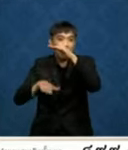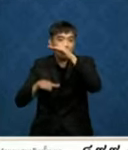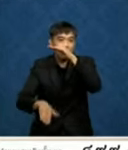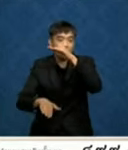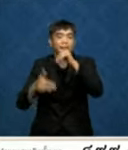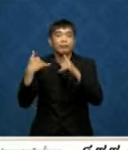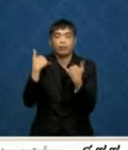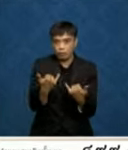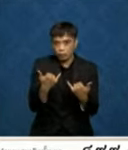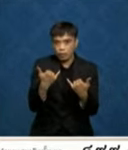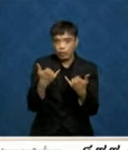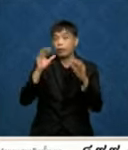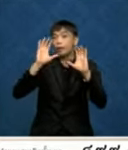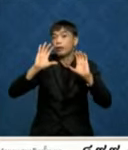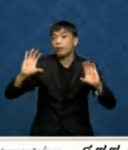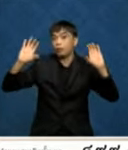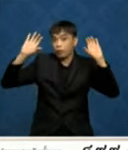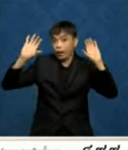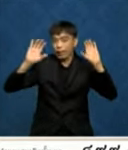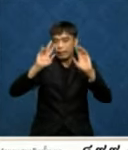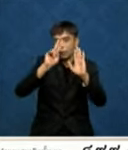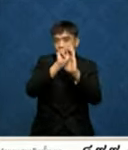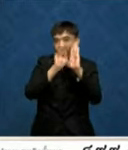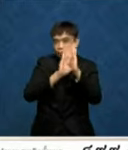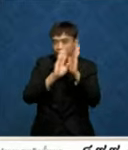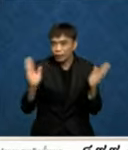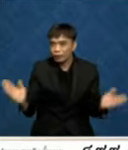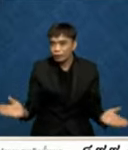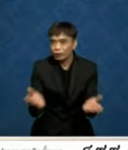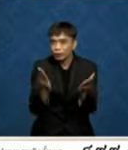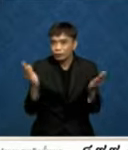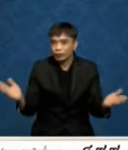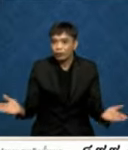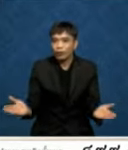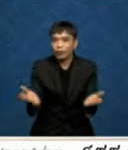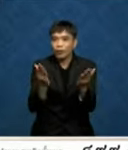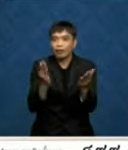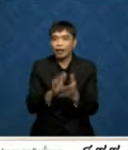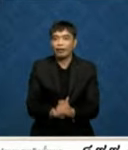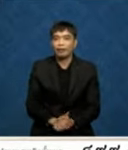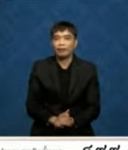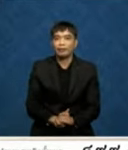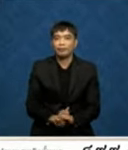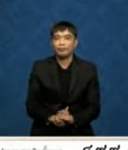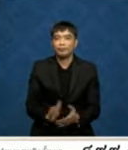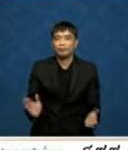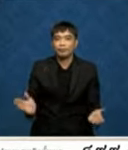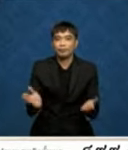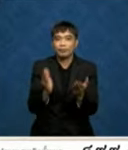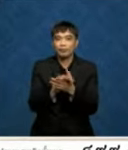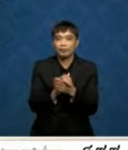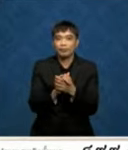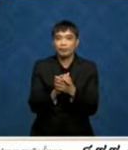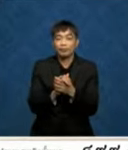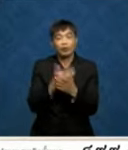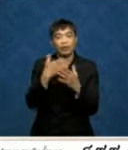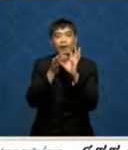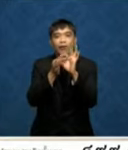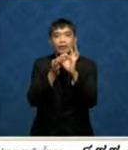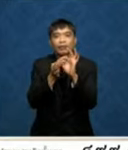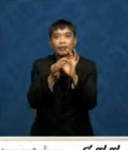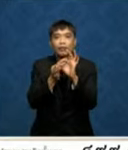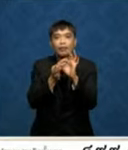บายต่างๆของรัฐบาลไตรมาส1ประกาศตัวเลขมา 1.5% เราก็เห็นตัวเลขแล้วก็อยู่ด้วยความเป็นห่วงดูด้วยความเป็นห่วงนะ